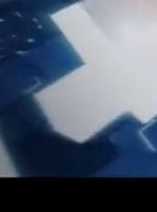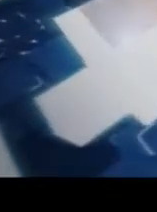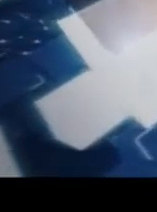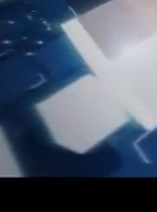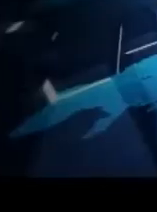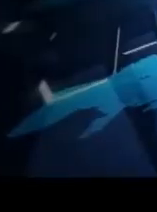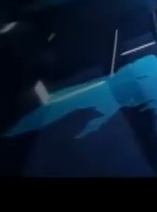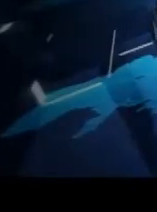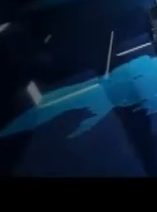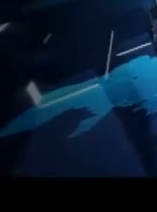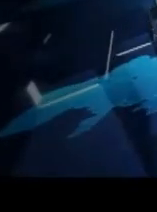Дякую.